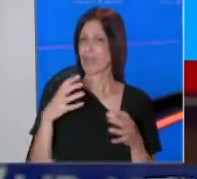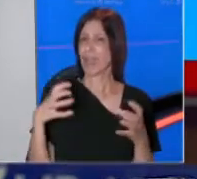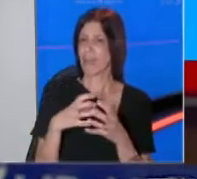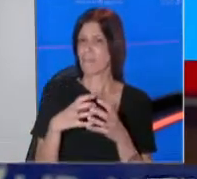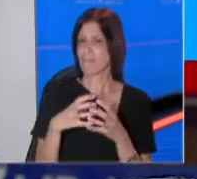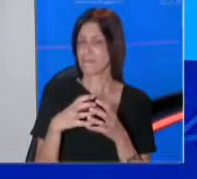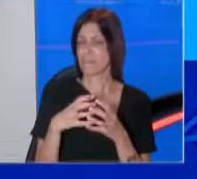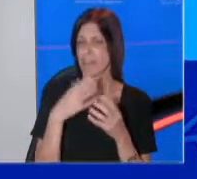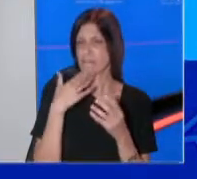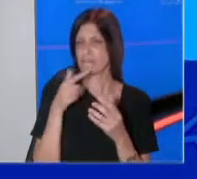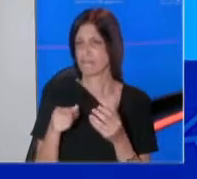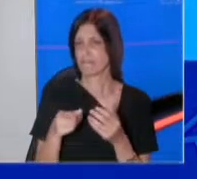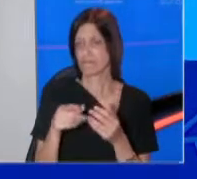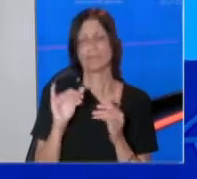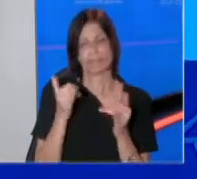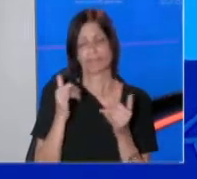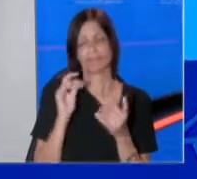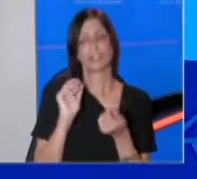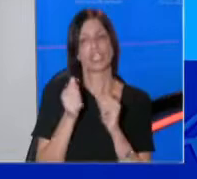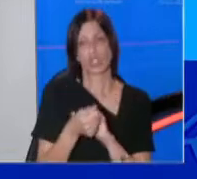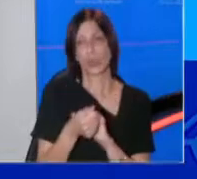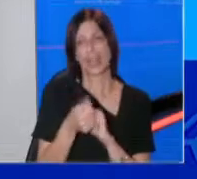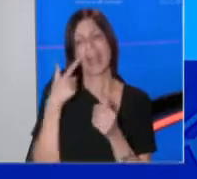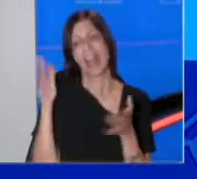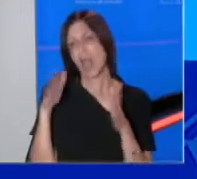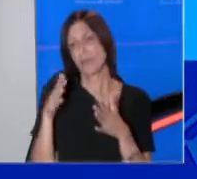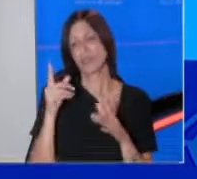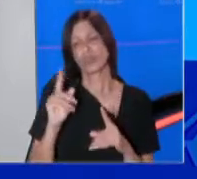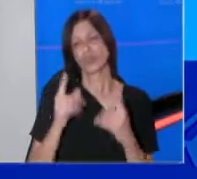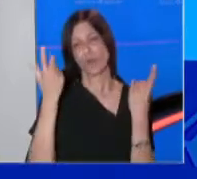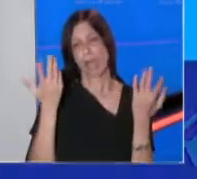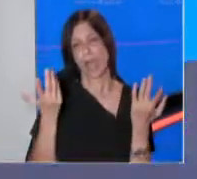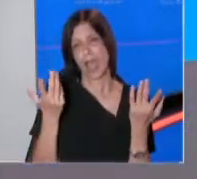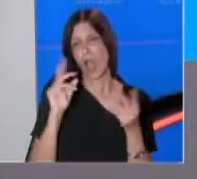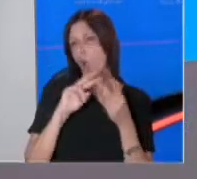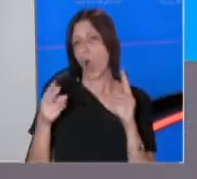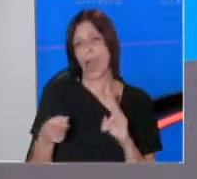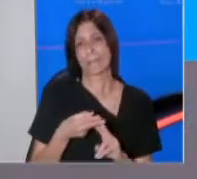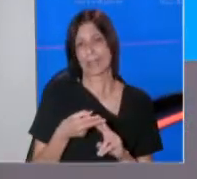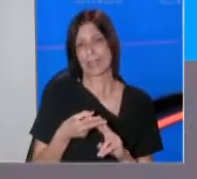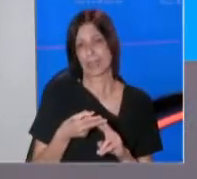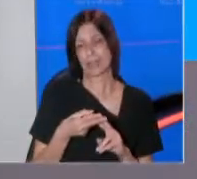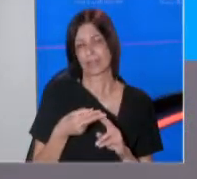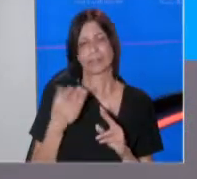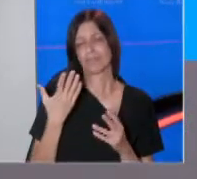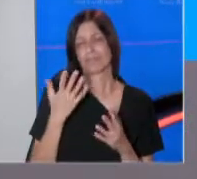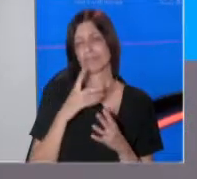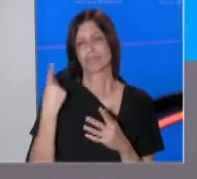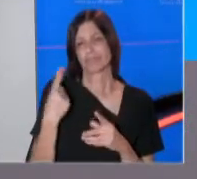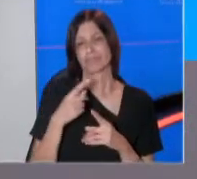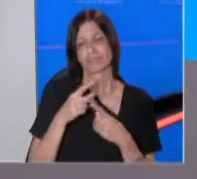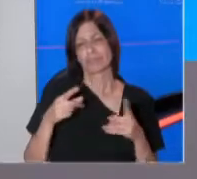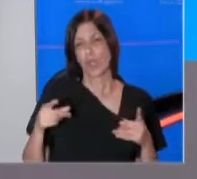נכון? כן, השינוי, כאילו האלימות היא תופעה עולמית בכל המגזרים